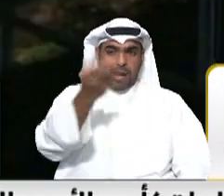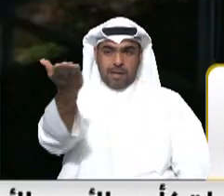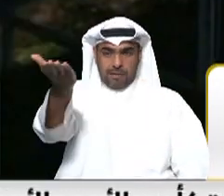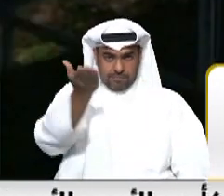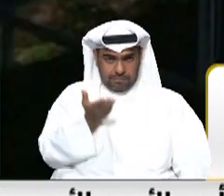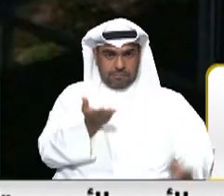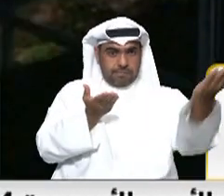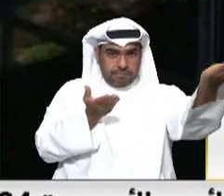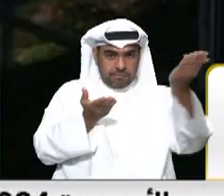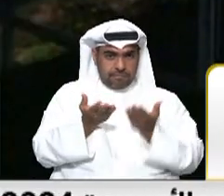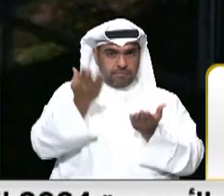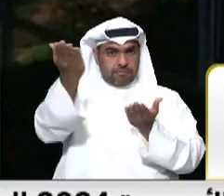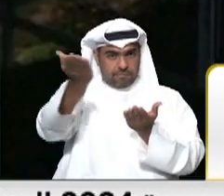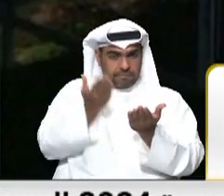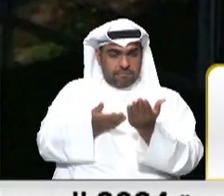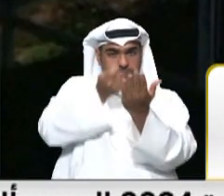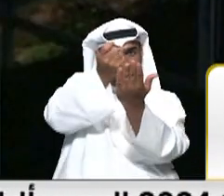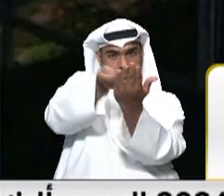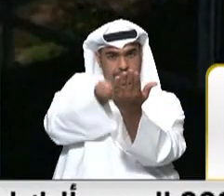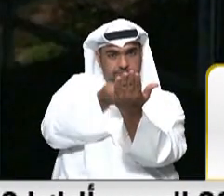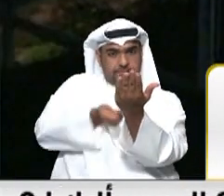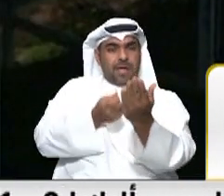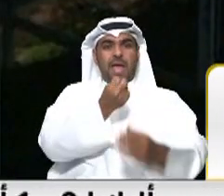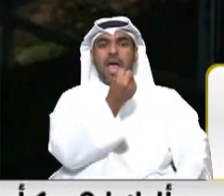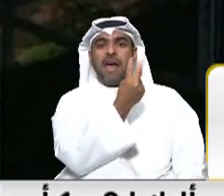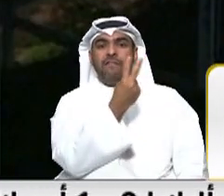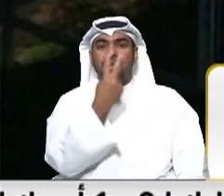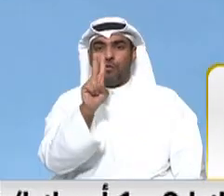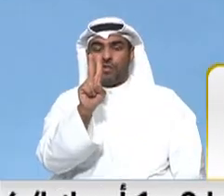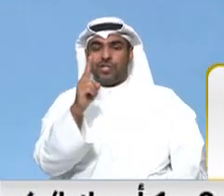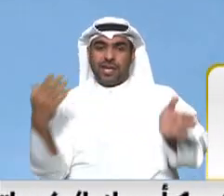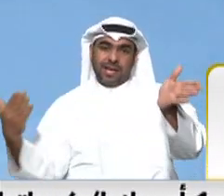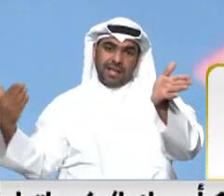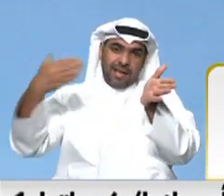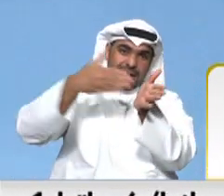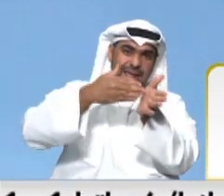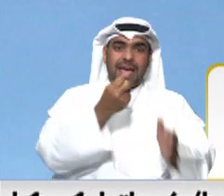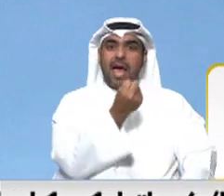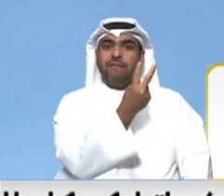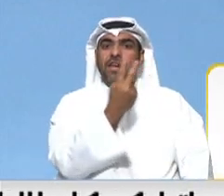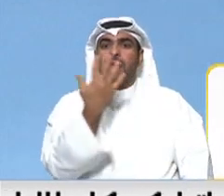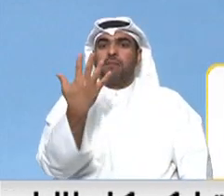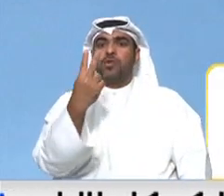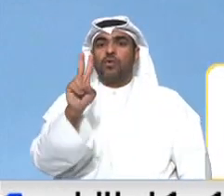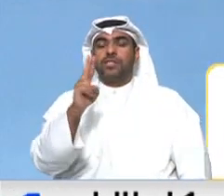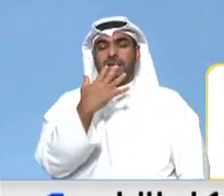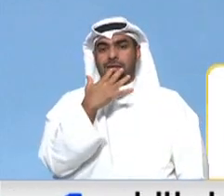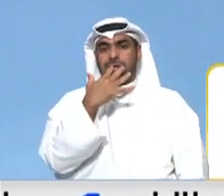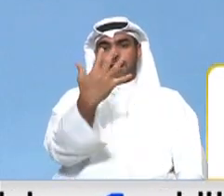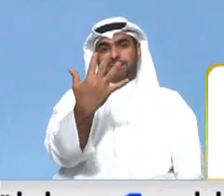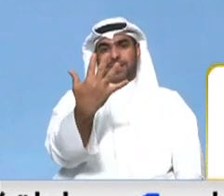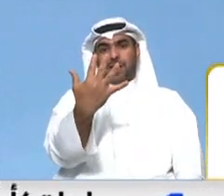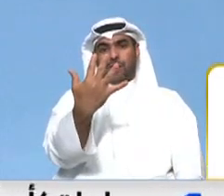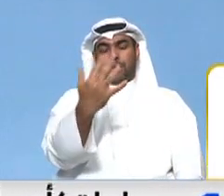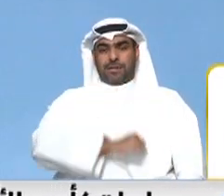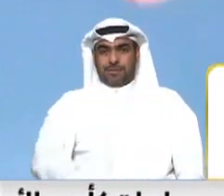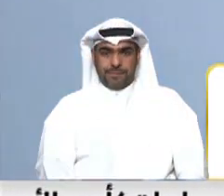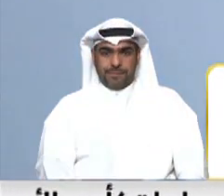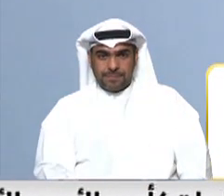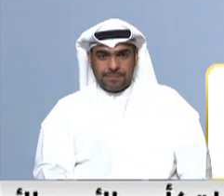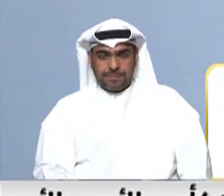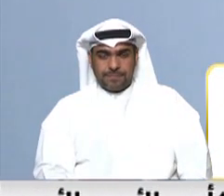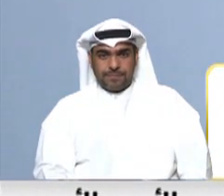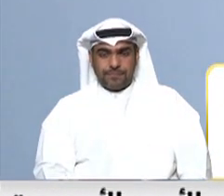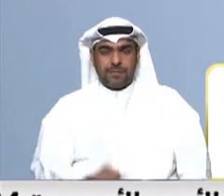ابتداء من عام 2020 ومن المقرر ان تكون الجوله التاليه في العام المقبل